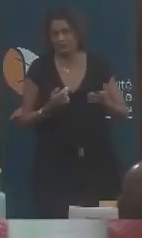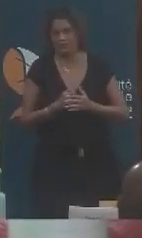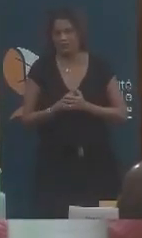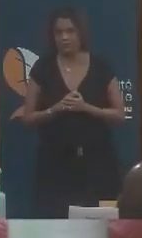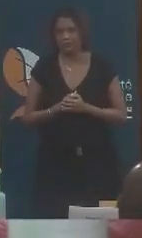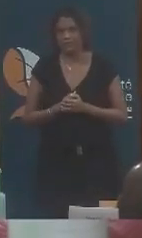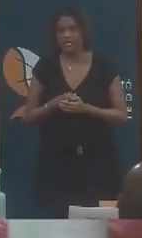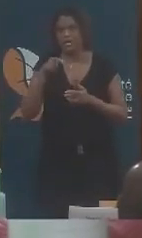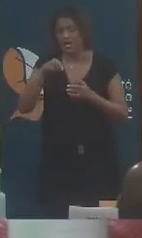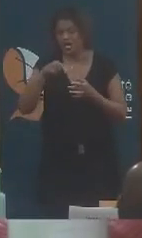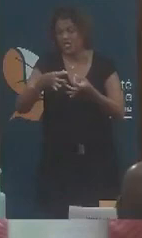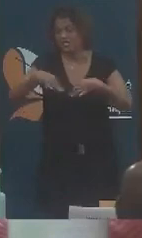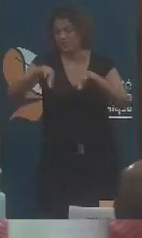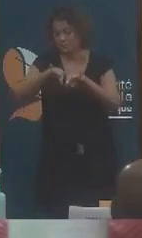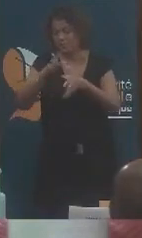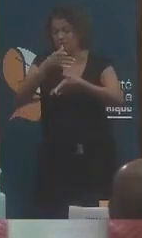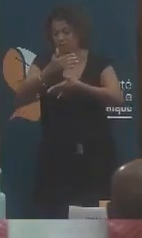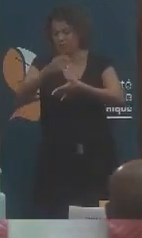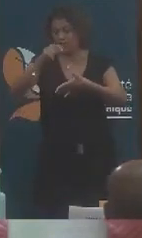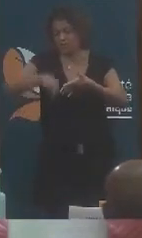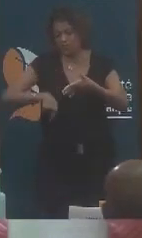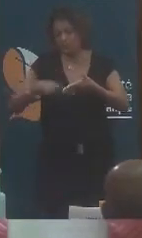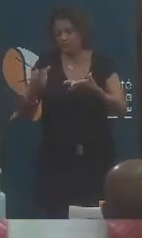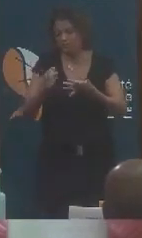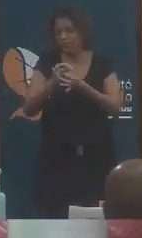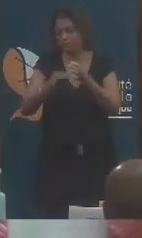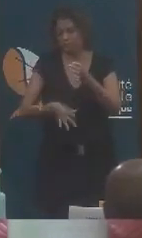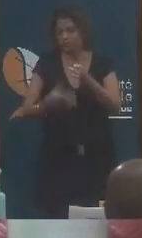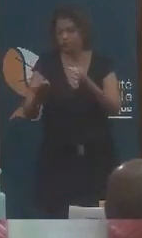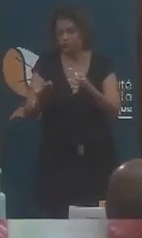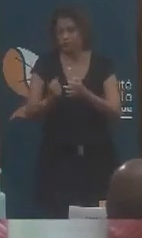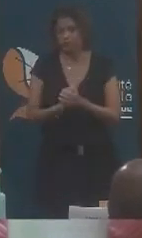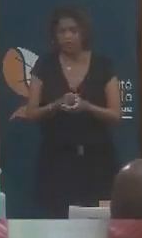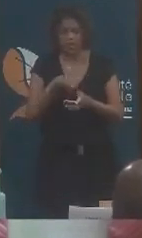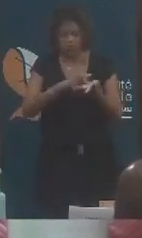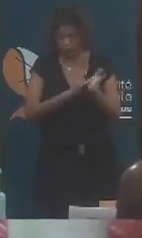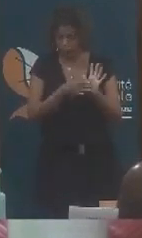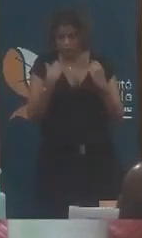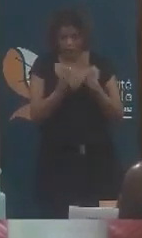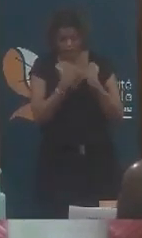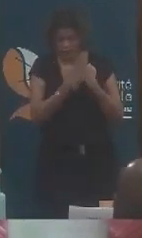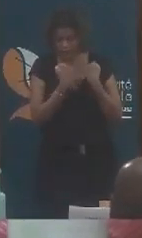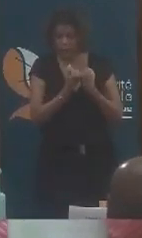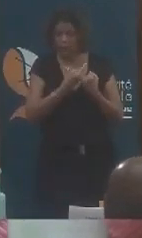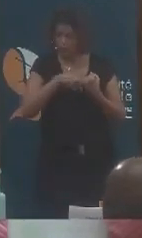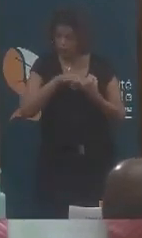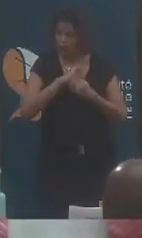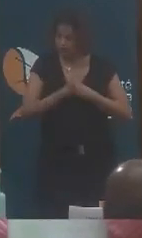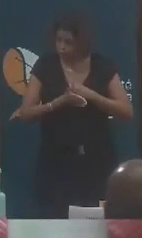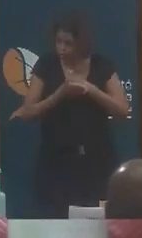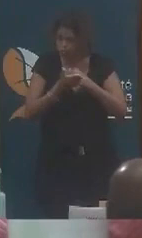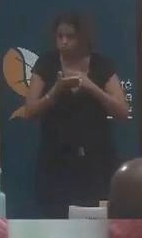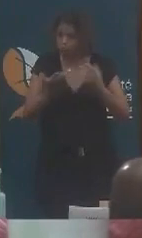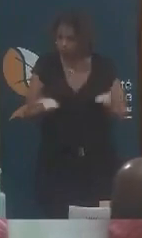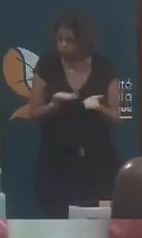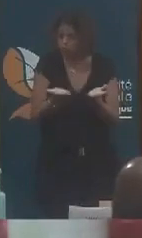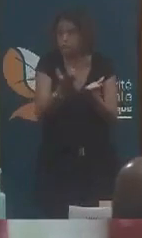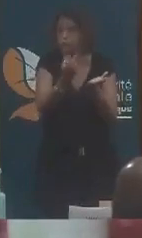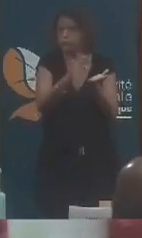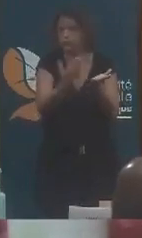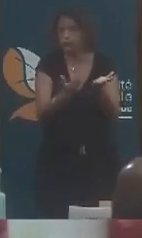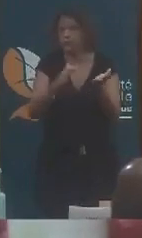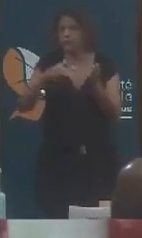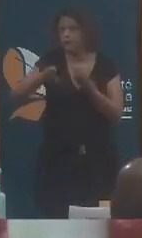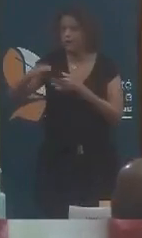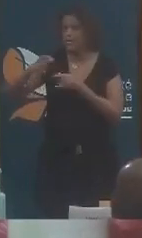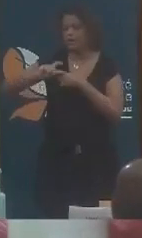faut régler ça. Donc, nous soutenons toutes les actions en faveur du créole, mais nous continuons à déplorer la procédure qui